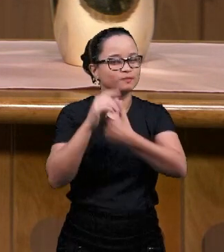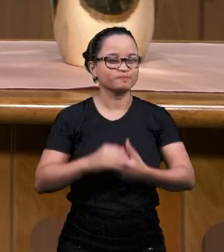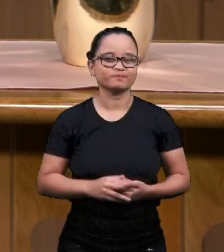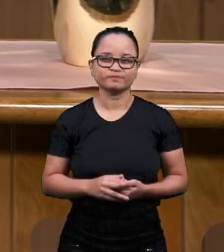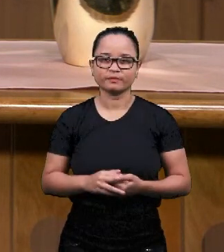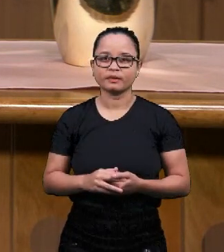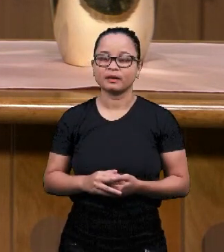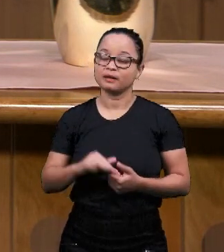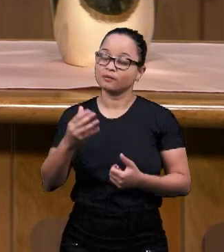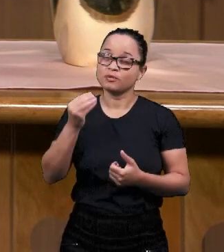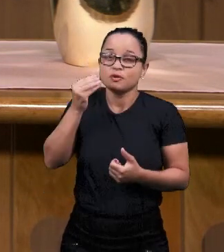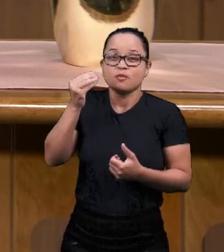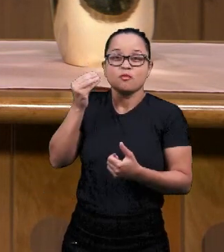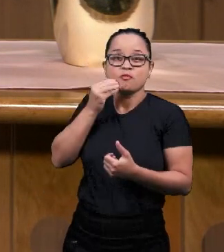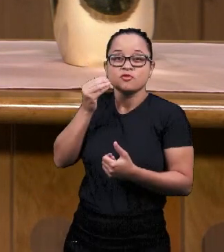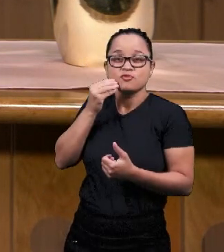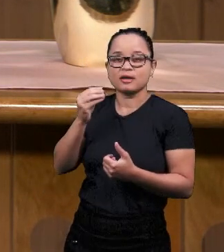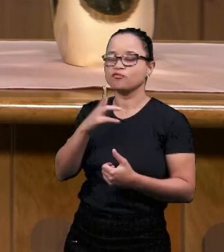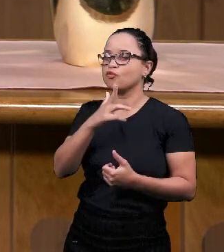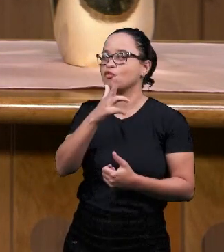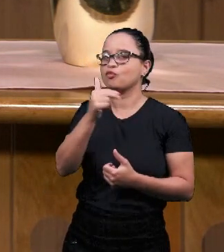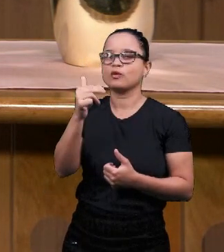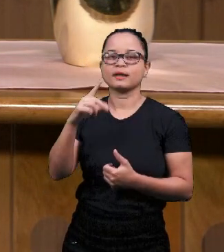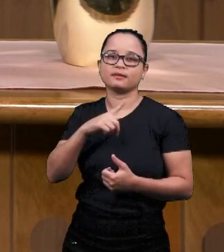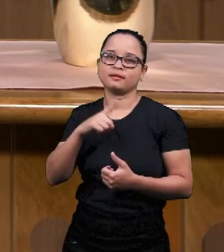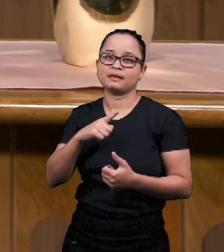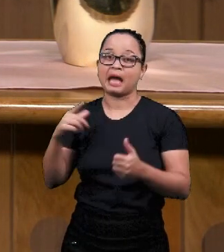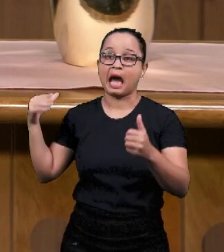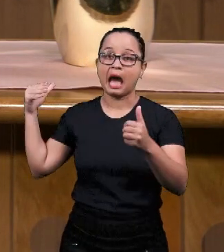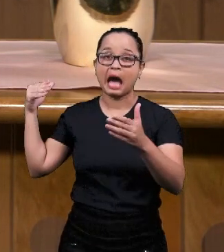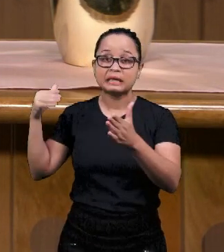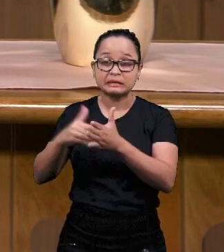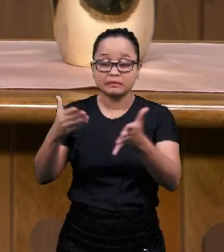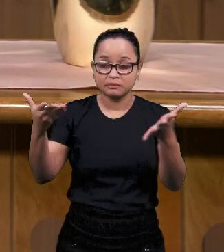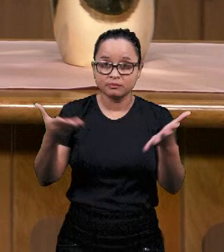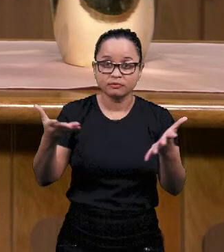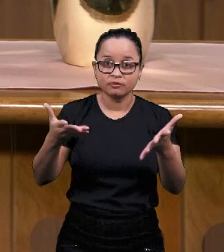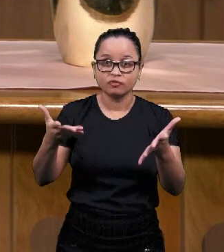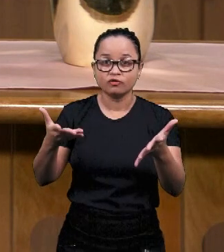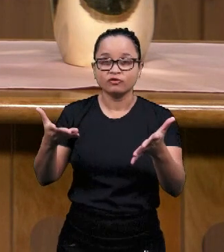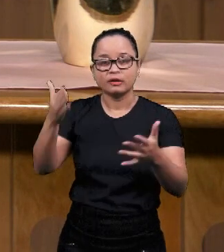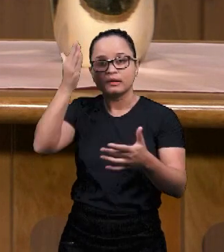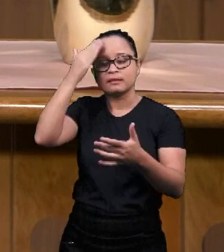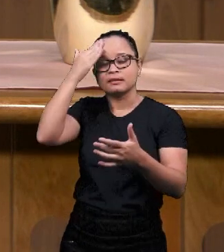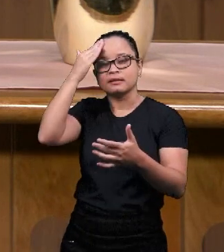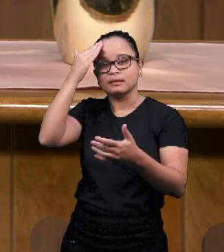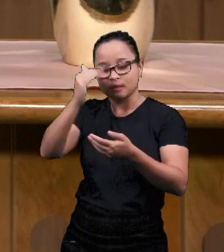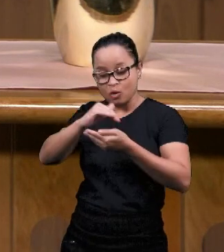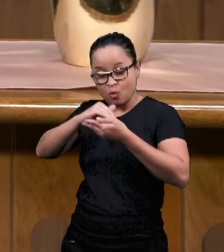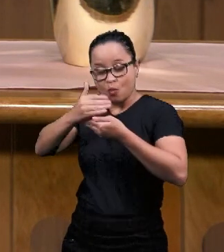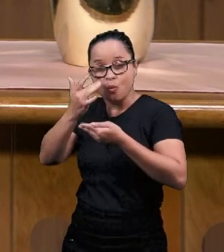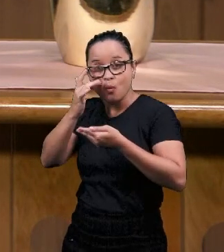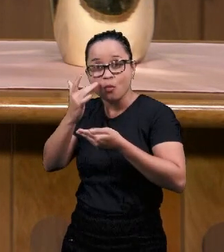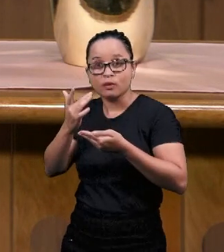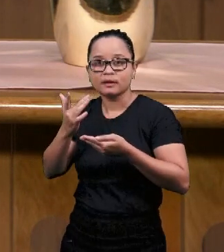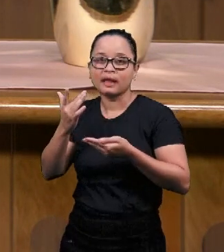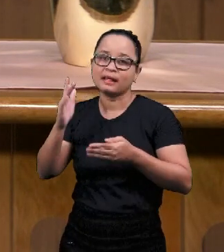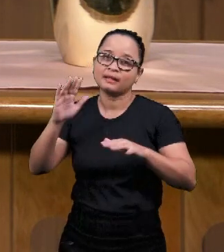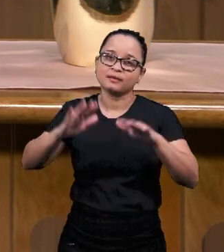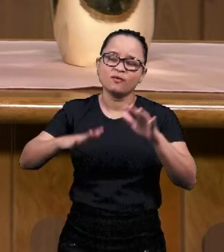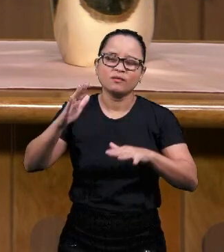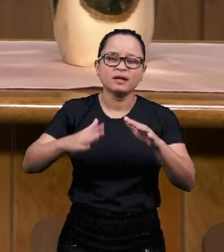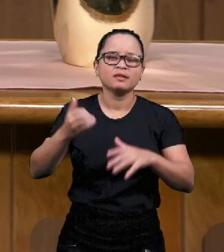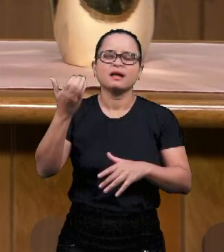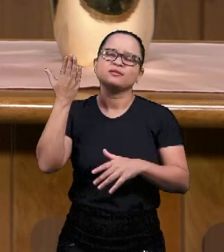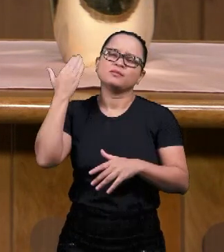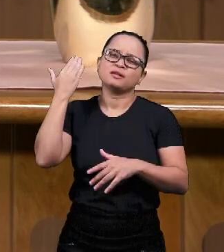Может быть, потому что у тебя никогда не было возможности до этого момента иметь доступ к этому сокровищу. Может быть, потому что